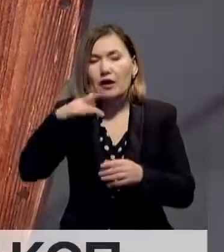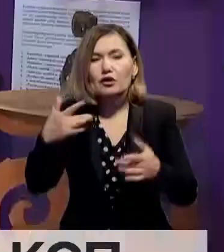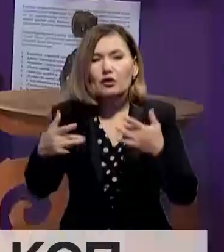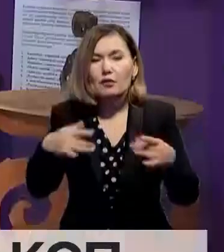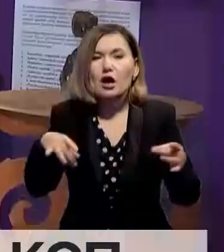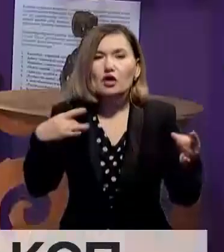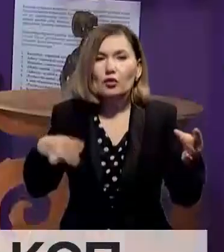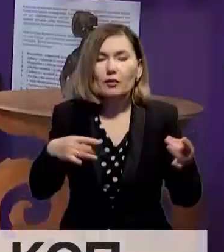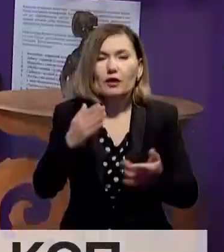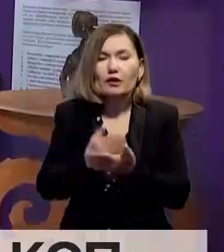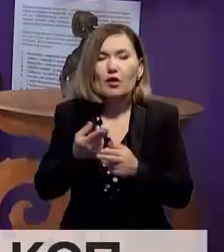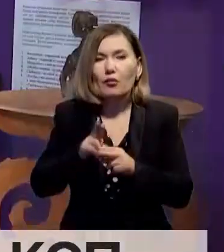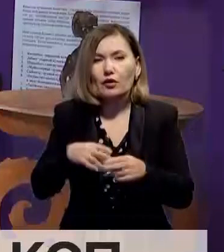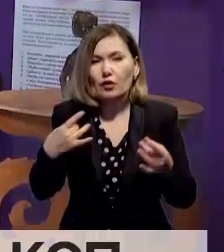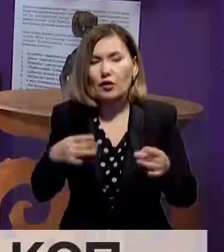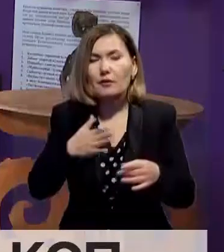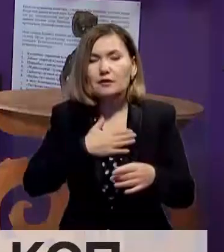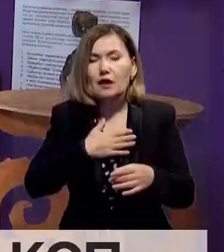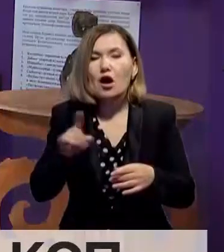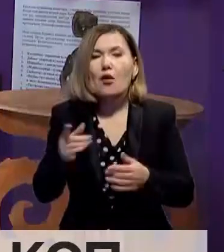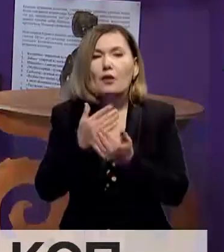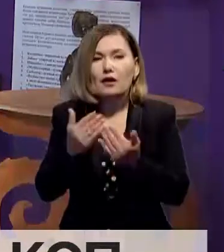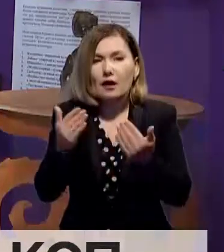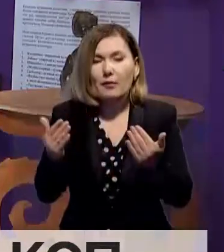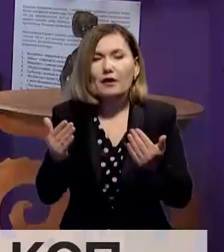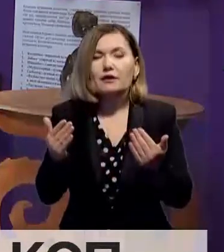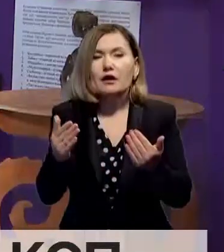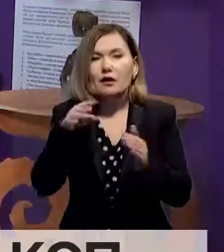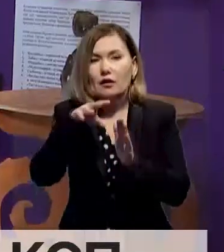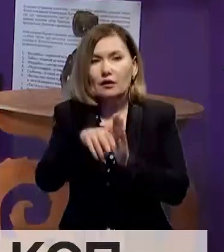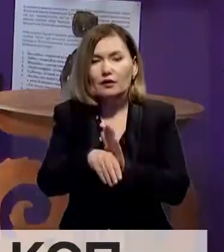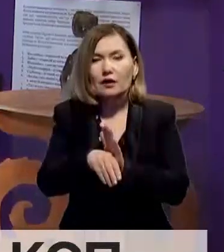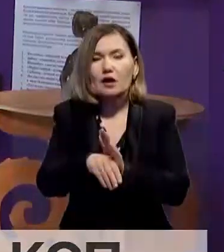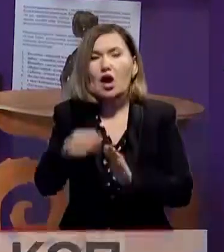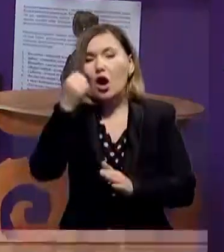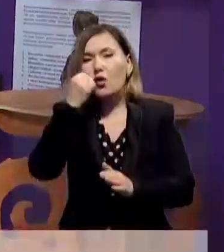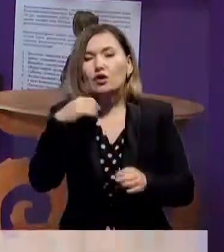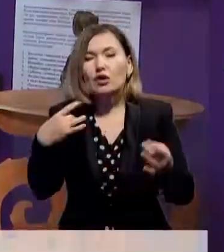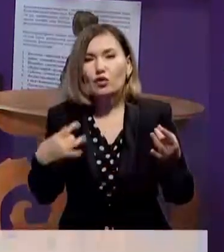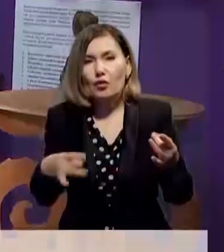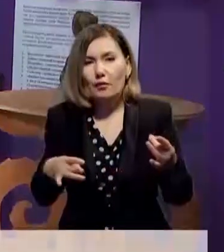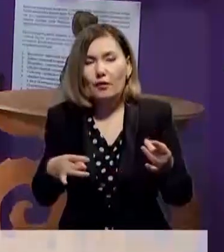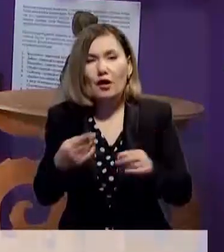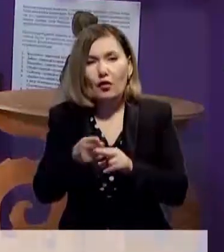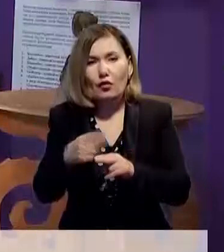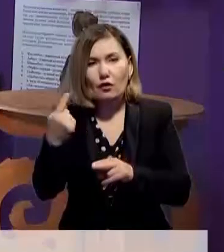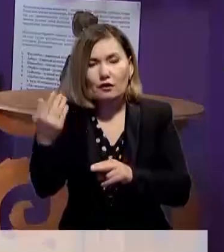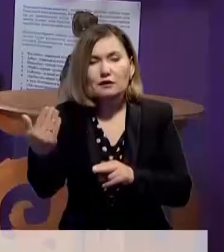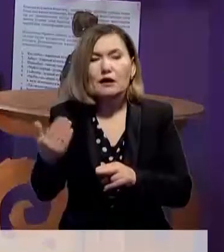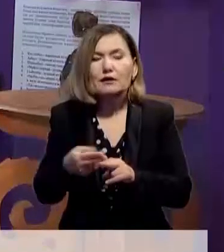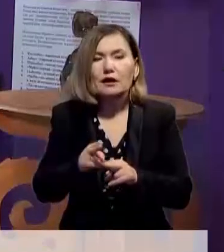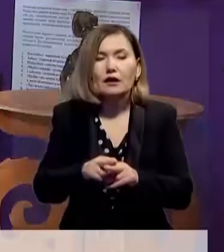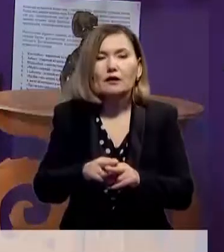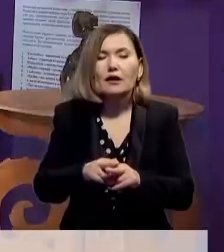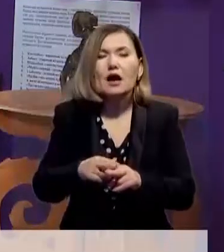домбырасы бар. Бұл домбыра біздің музейіміздегі осы этнографиялық коллекциядағы көне жәдігерлердің бірі. Арнайы төкпе ақын